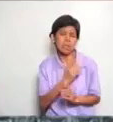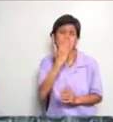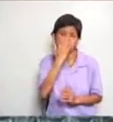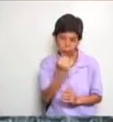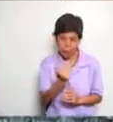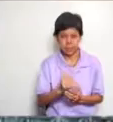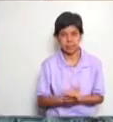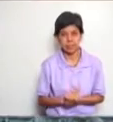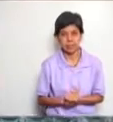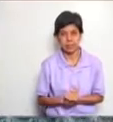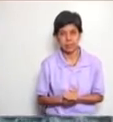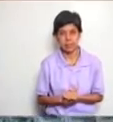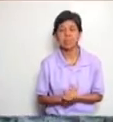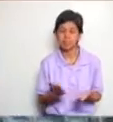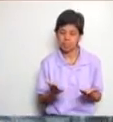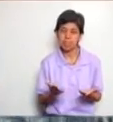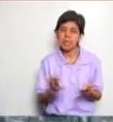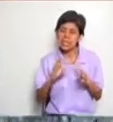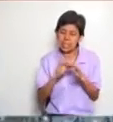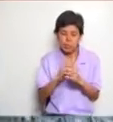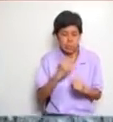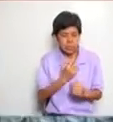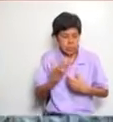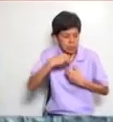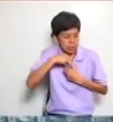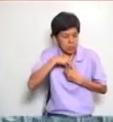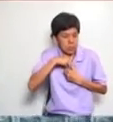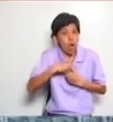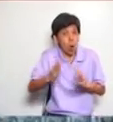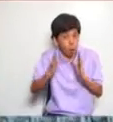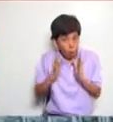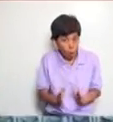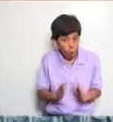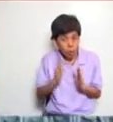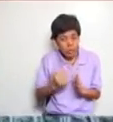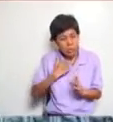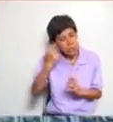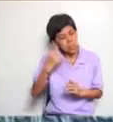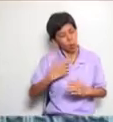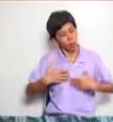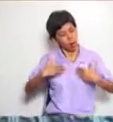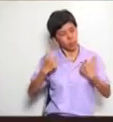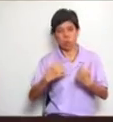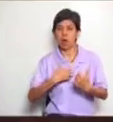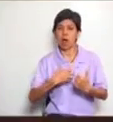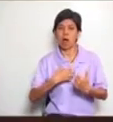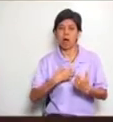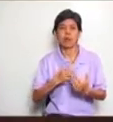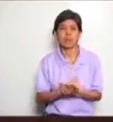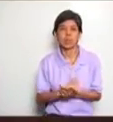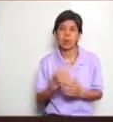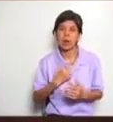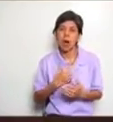คำตอบ ไม่ใช่เปเคื่องยดเียววับเพรมนุยถกโกรให้เกินมา แวงหาคามสุขจะได้รบใช้